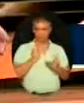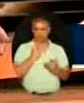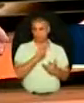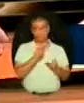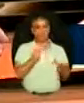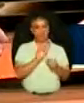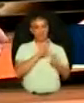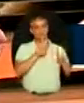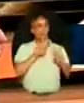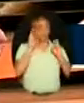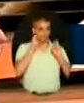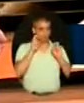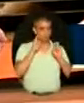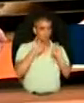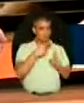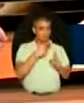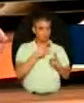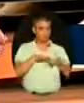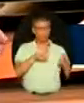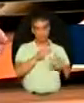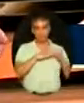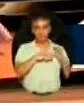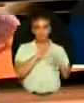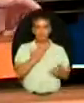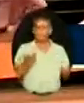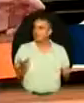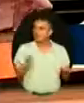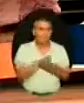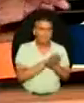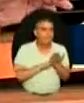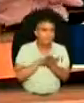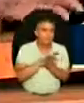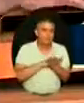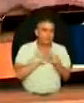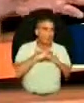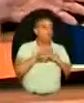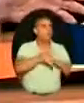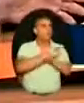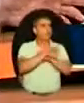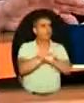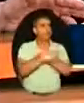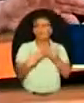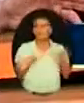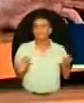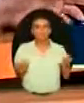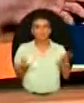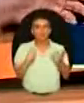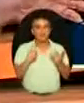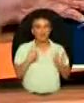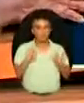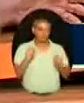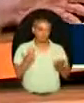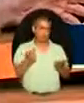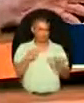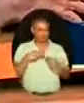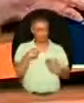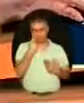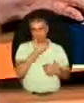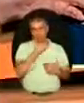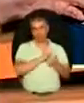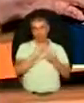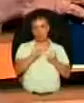שאת רכושם גזלו ושעל אדמתם בנו. ואין שם כלום, אדמת ראשים. אז למה לא להימנע, אם אפשר, ממראות